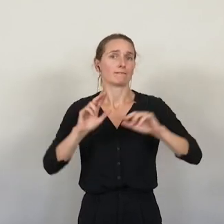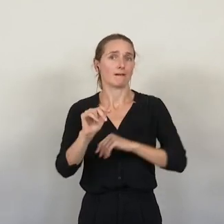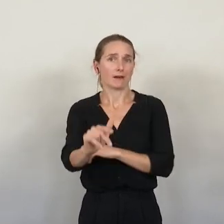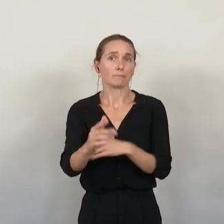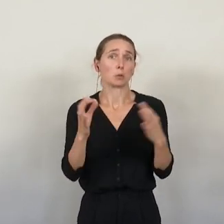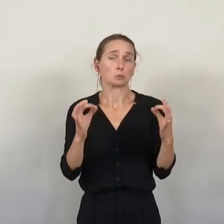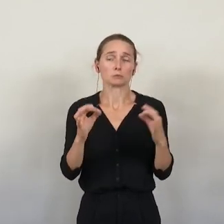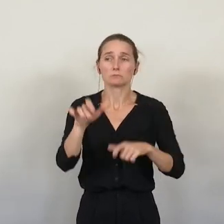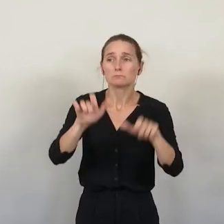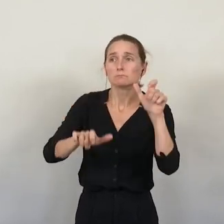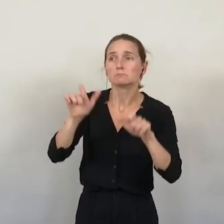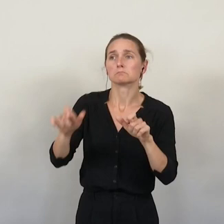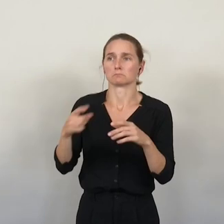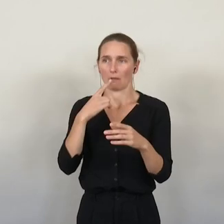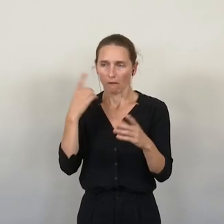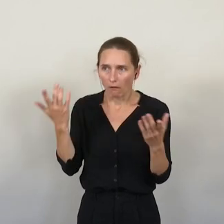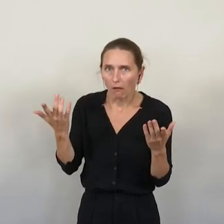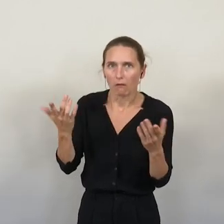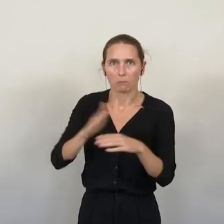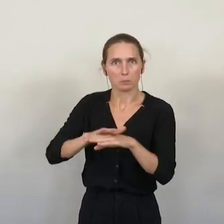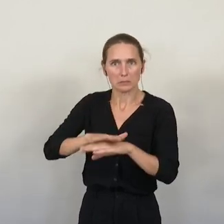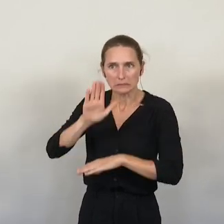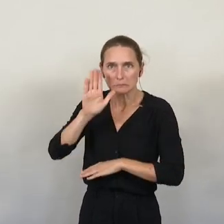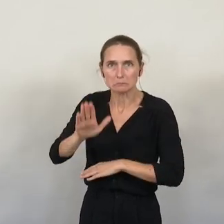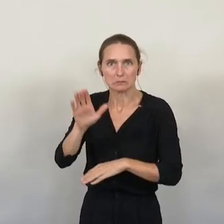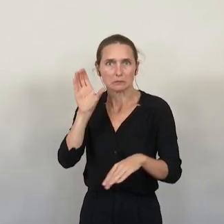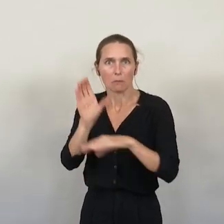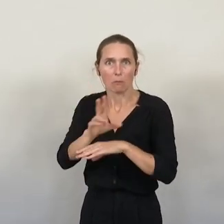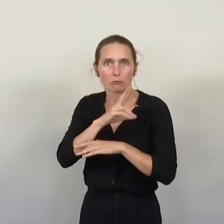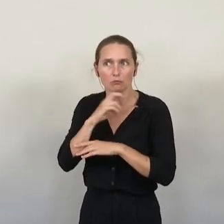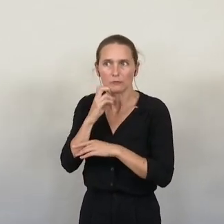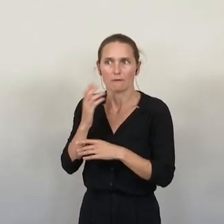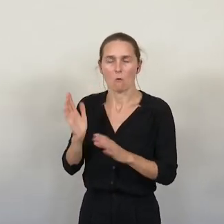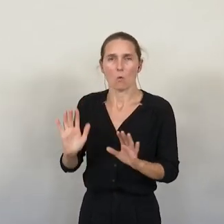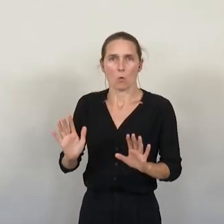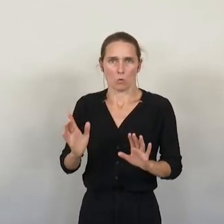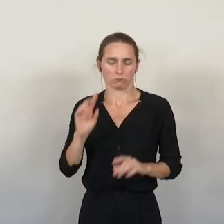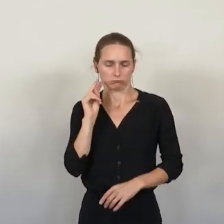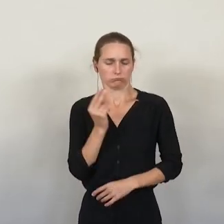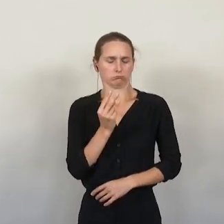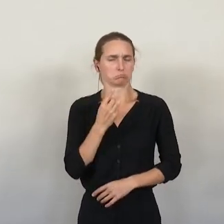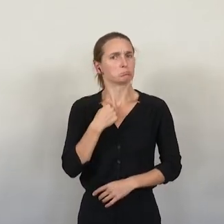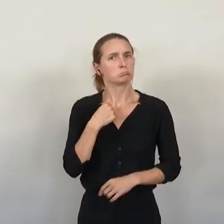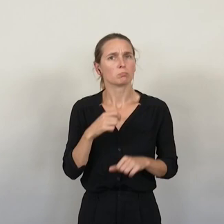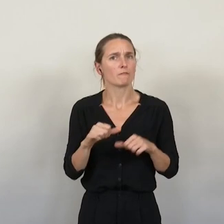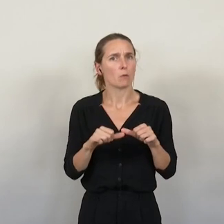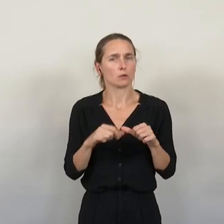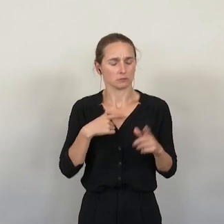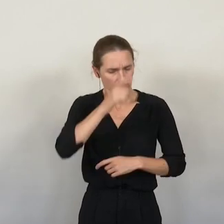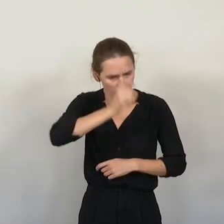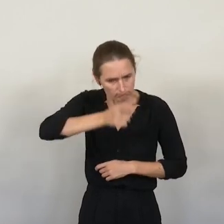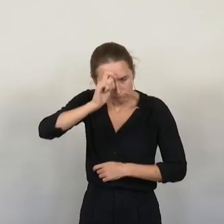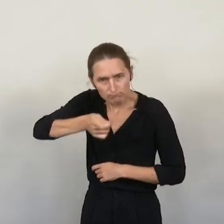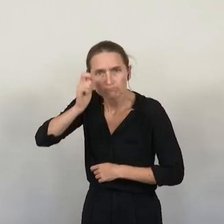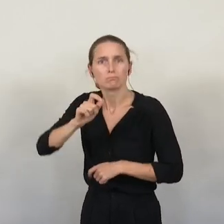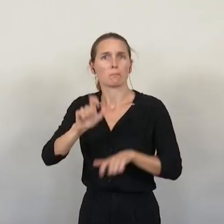poursuivre des politiques antisémites mais aussi à toutes celles et ceux qui ont résisté dans leur fonction chacune chacun